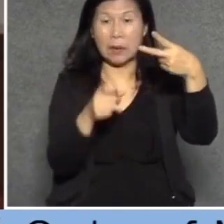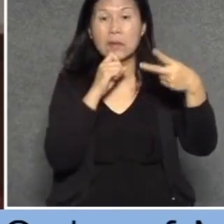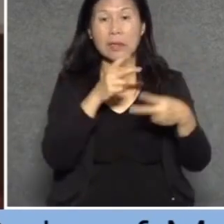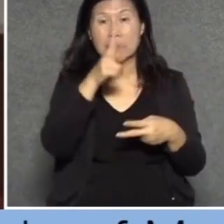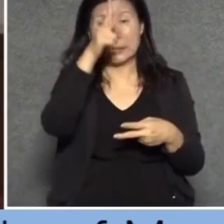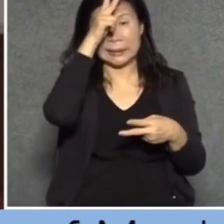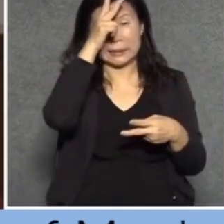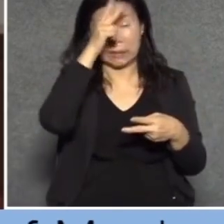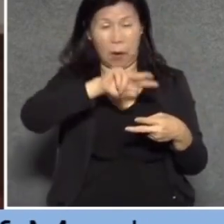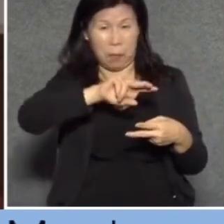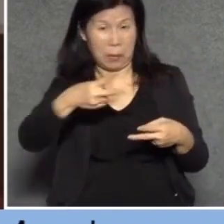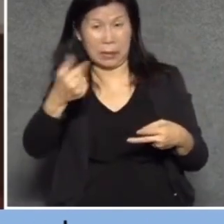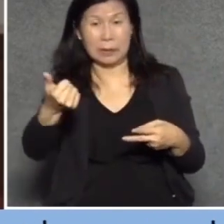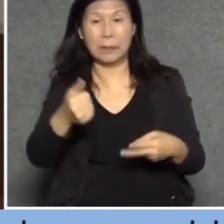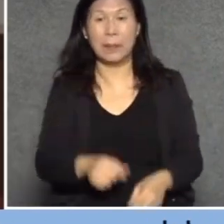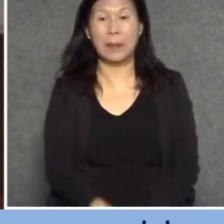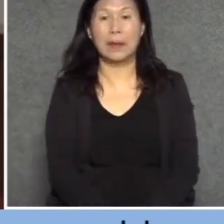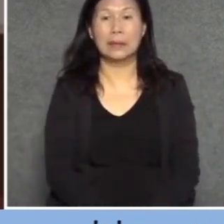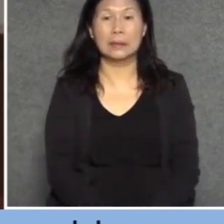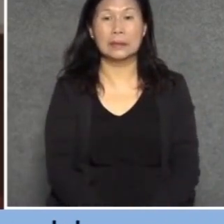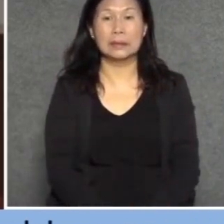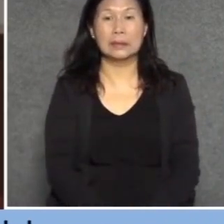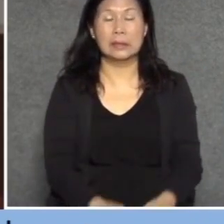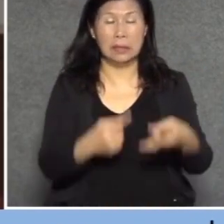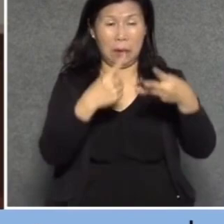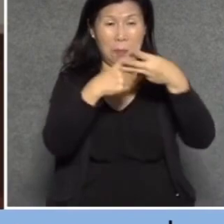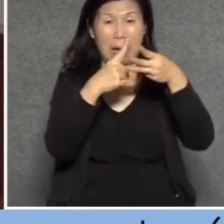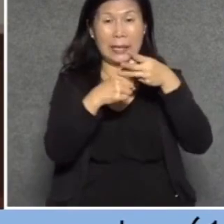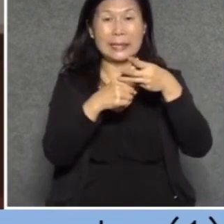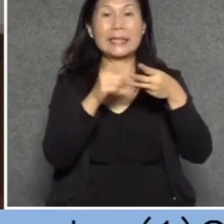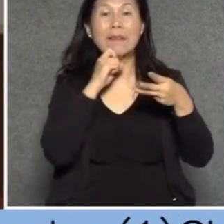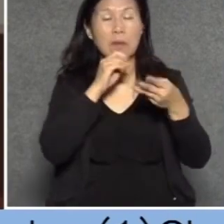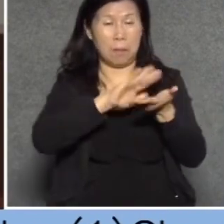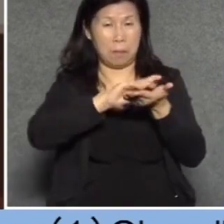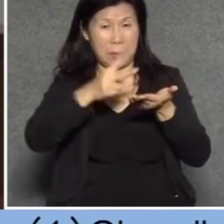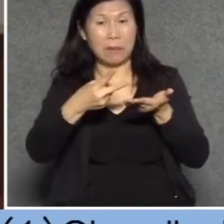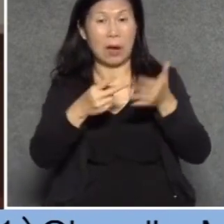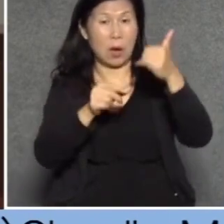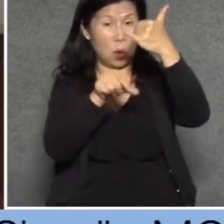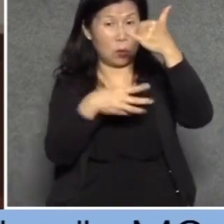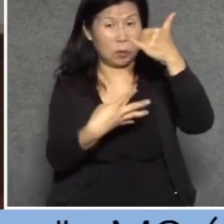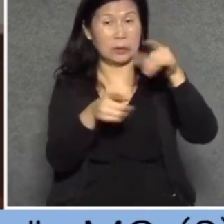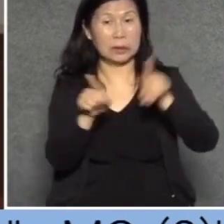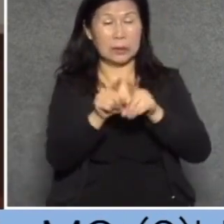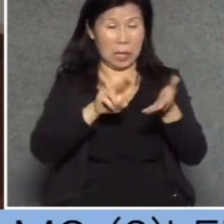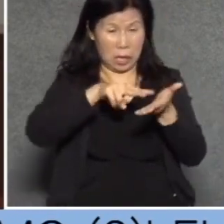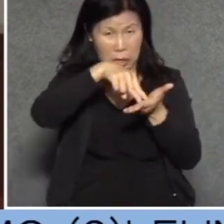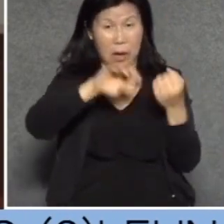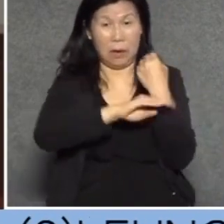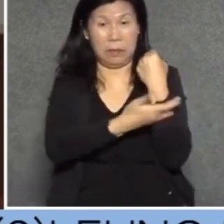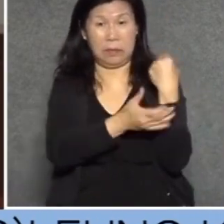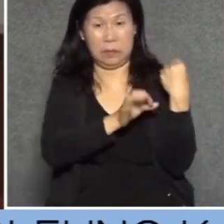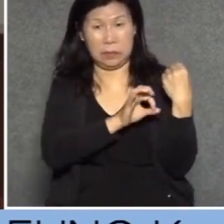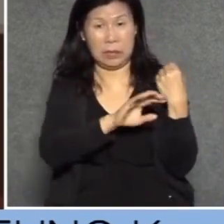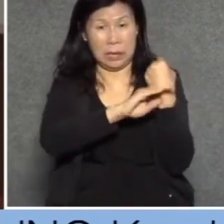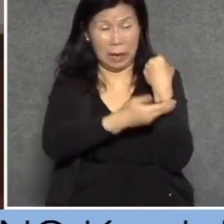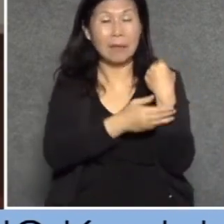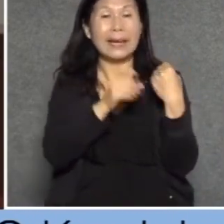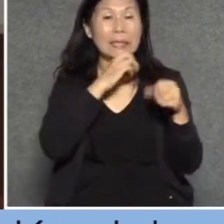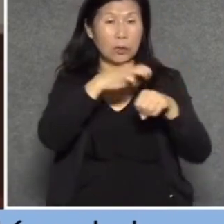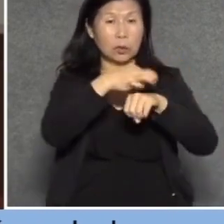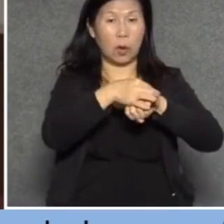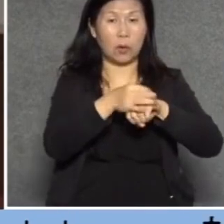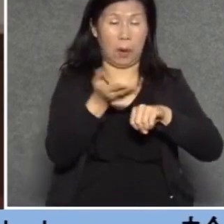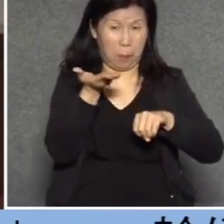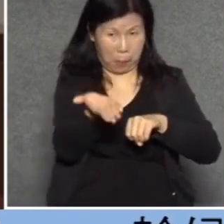平反啦，用即係而家啲泛民主派好中意講平反六四嗰個講法，佢係立法有國家賠償，定